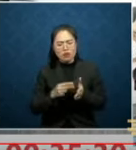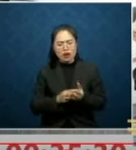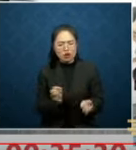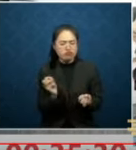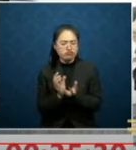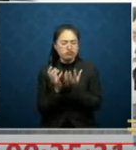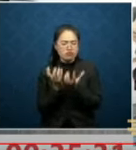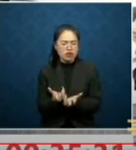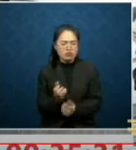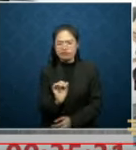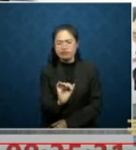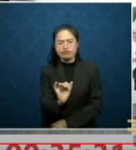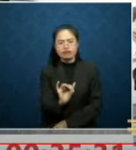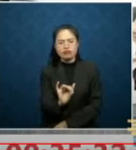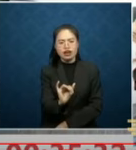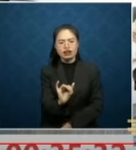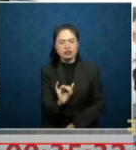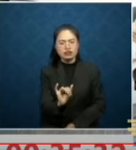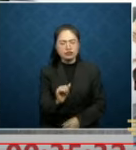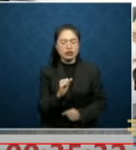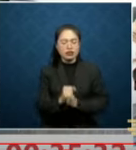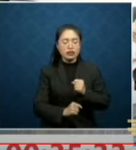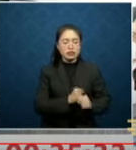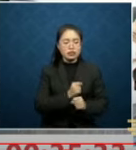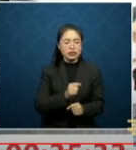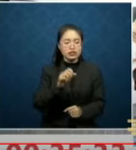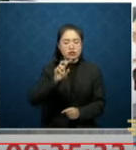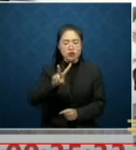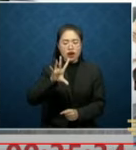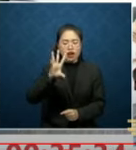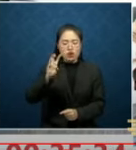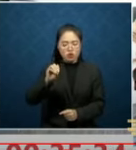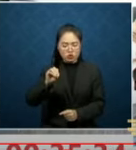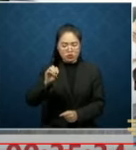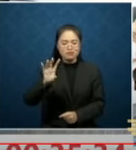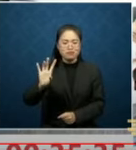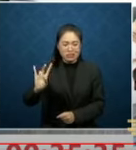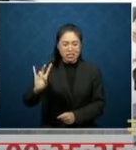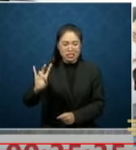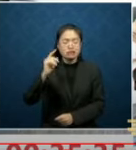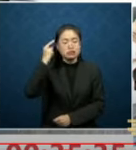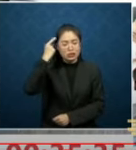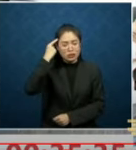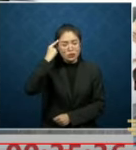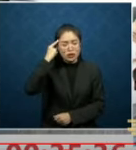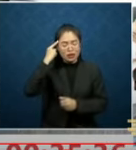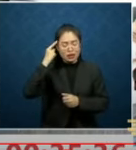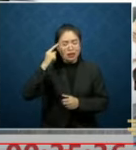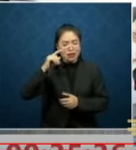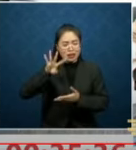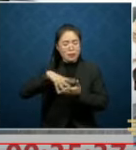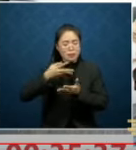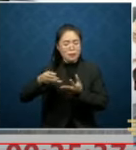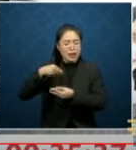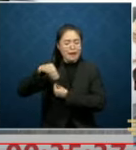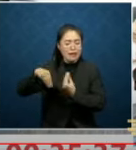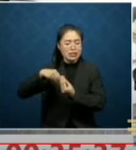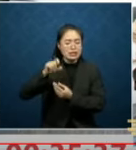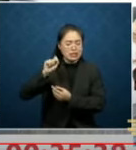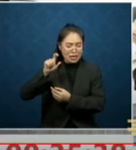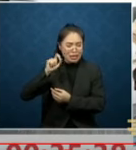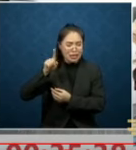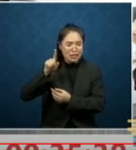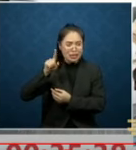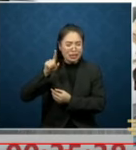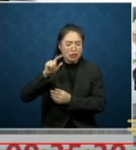ตโดยเฉพาะในปี67เนี่ยมีการคาดการณ์กันว่าเศรษฐกิจนี่สำนักงานเศรษฐกิจการคลังนี่บ